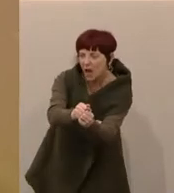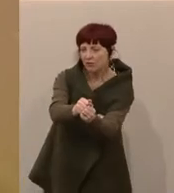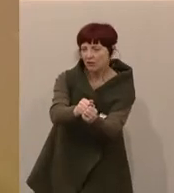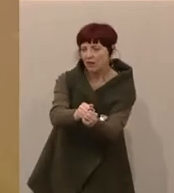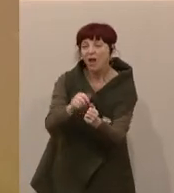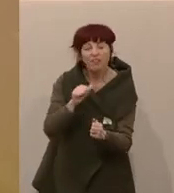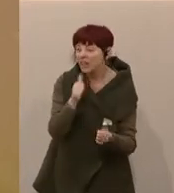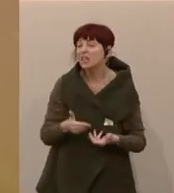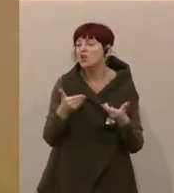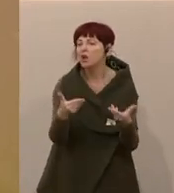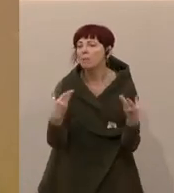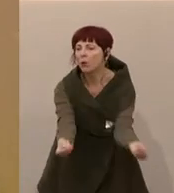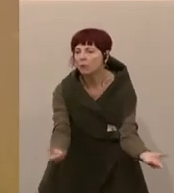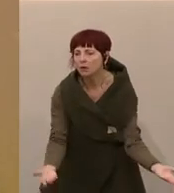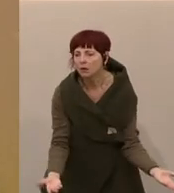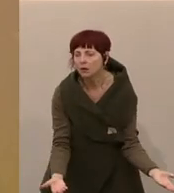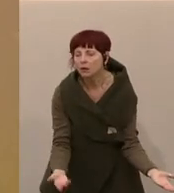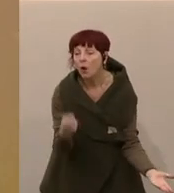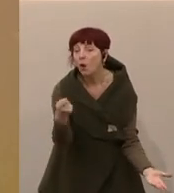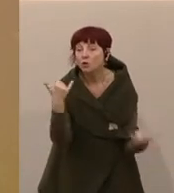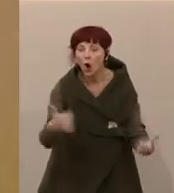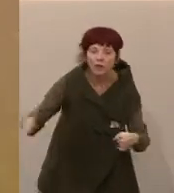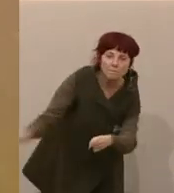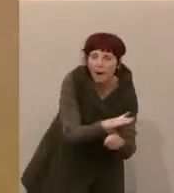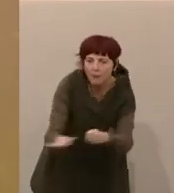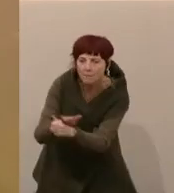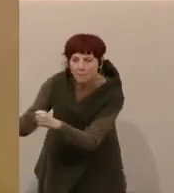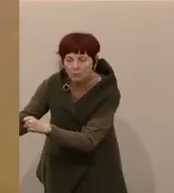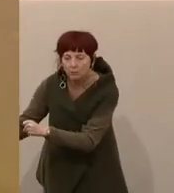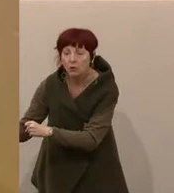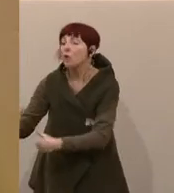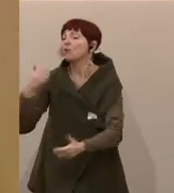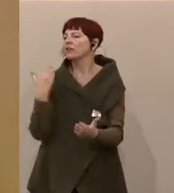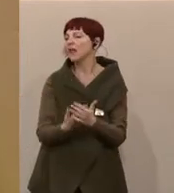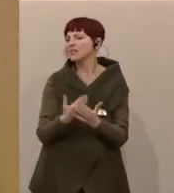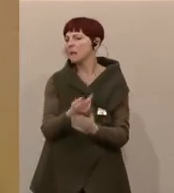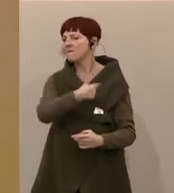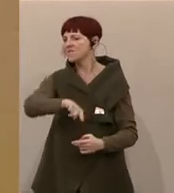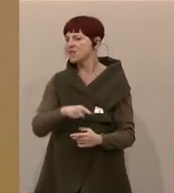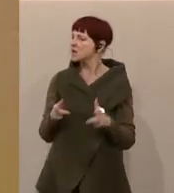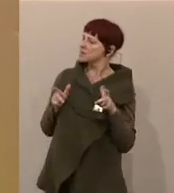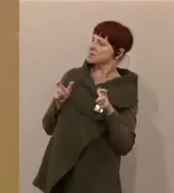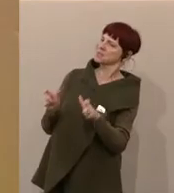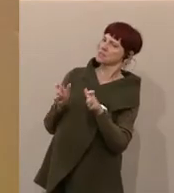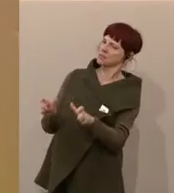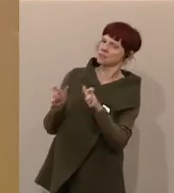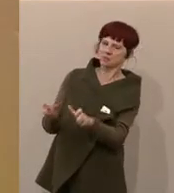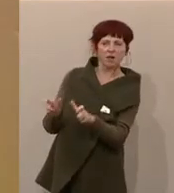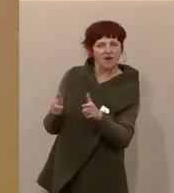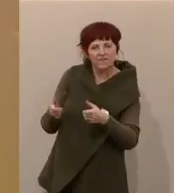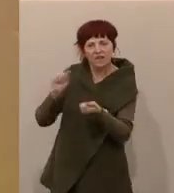geschenkt worden, Kolleginnen und Kollegen. Und das zerstören sie heute. Und darum werden wir mit aller Kraft dagegen ankämpfen,